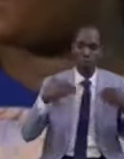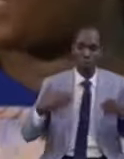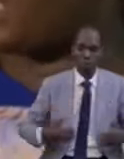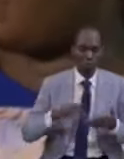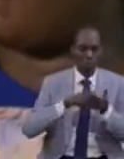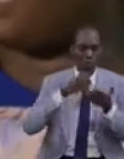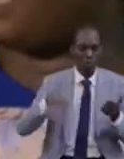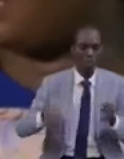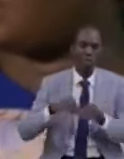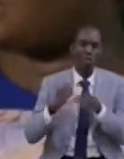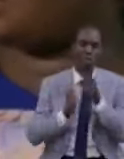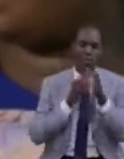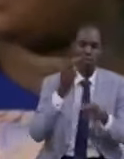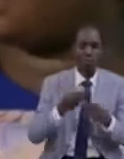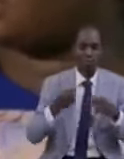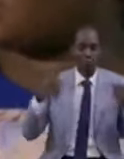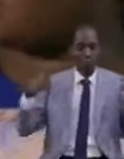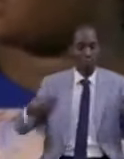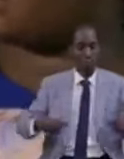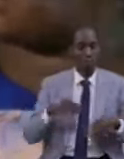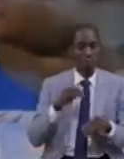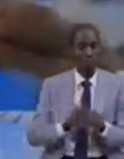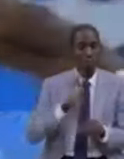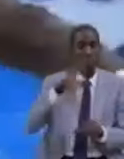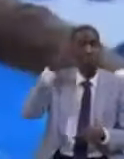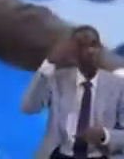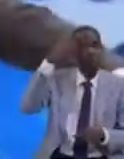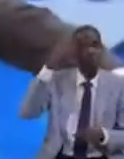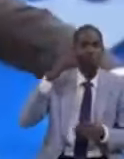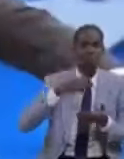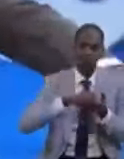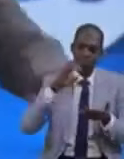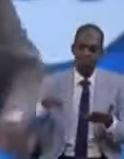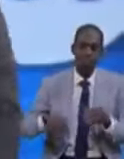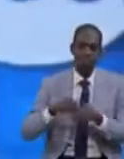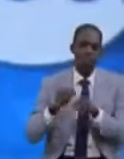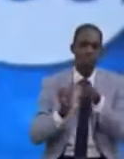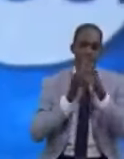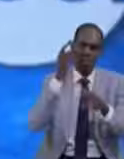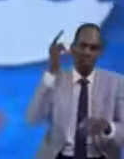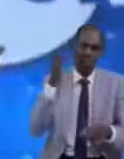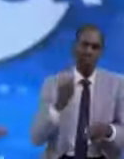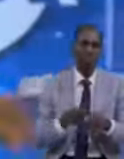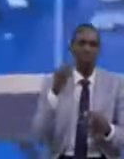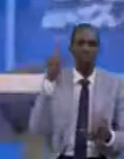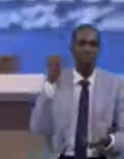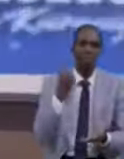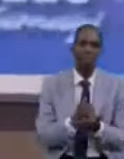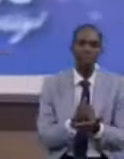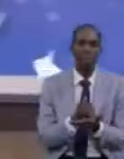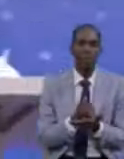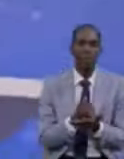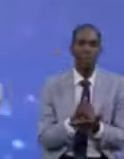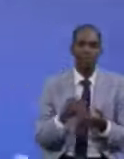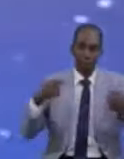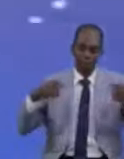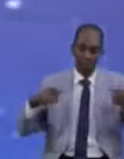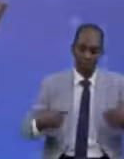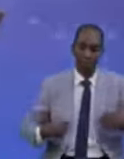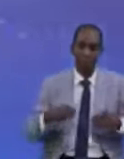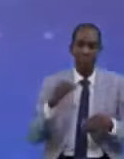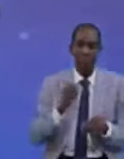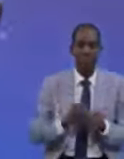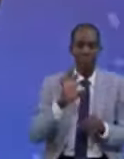Jésus afflition dans votre cerveau Ôé au nom de Jésus affliction dans votre